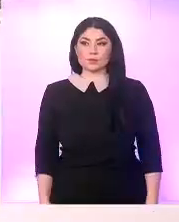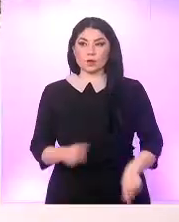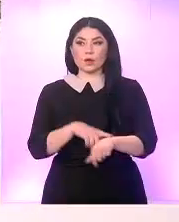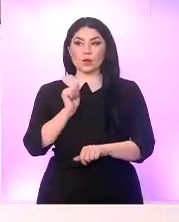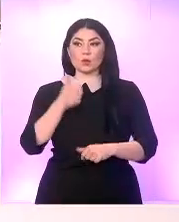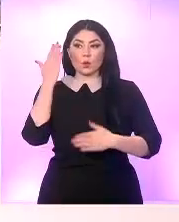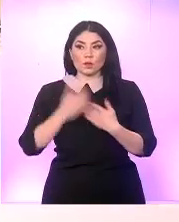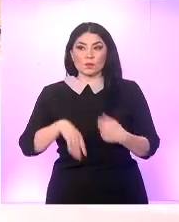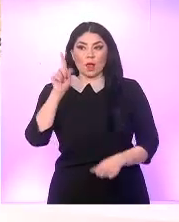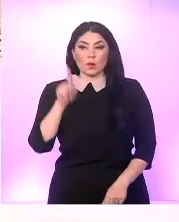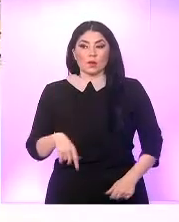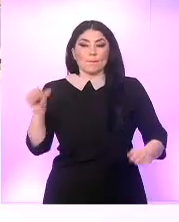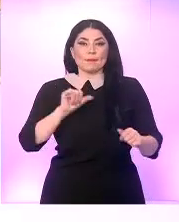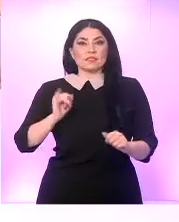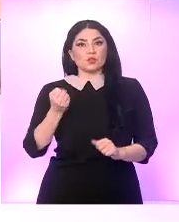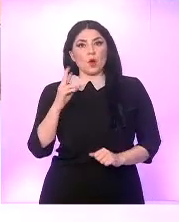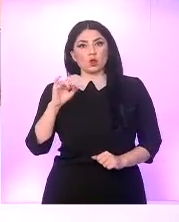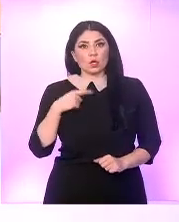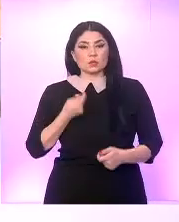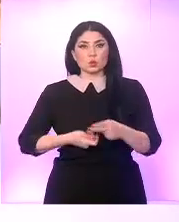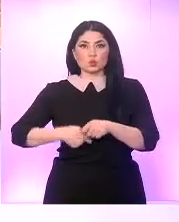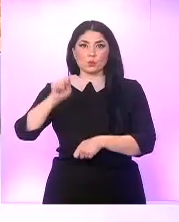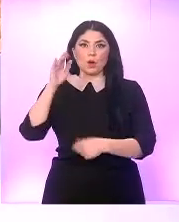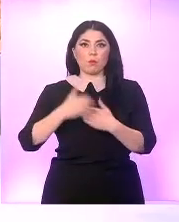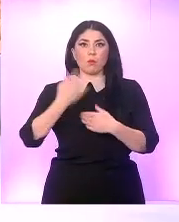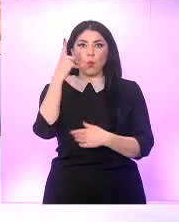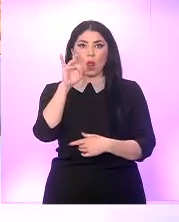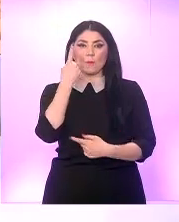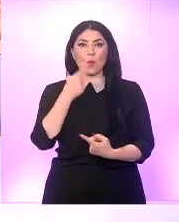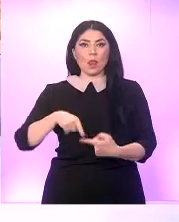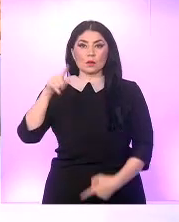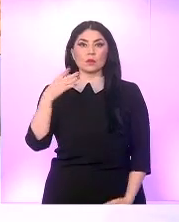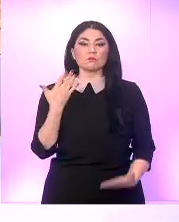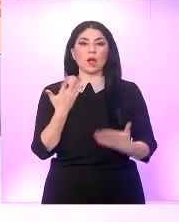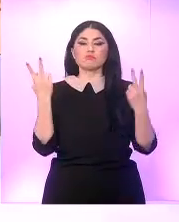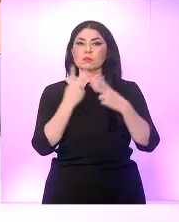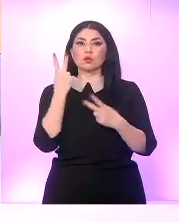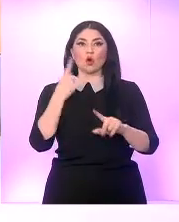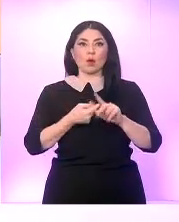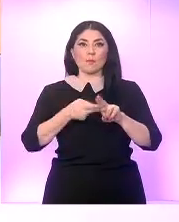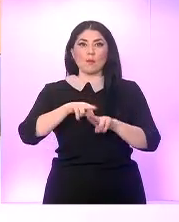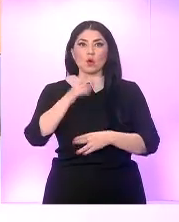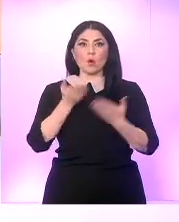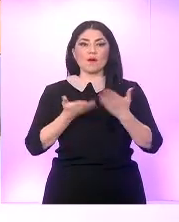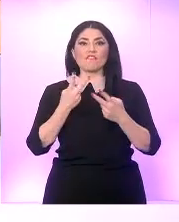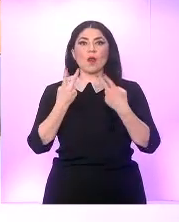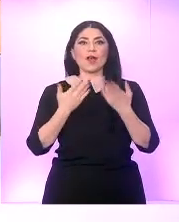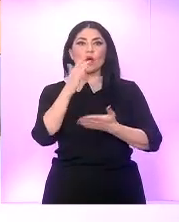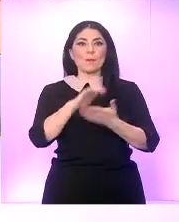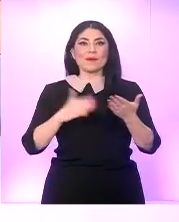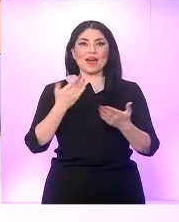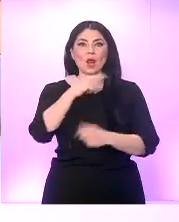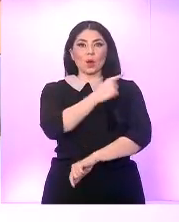Ora 11. În ultima lună, benzina și motorina s-au scumpit cu aproximativ un leu pe litru. Adică de două ori mai mult decât valoarea compensării oferită